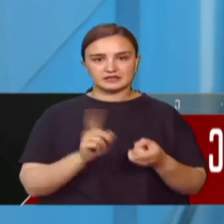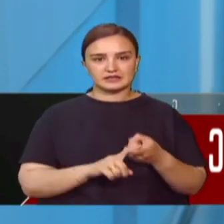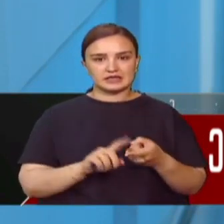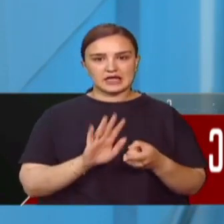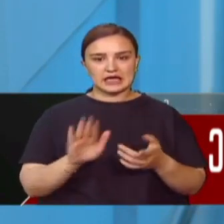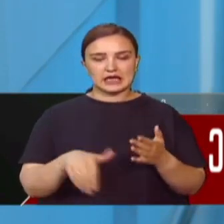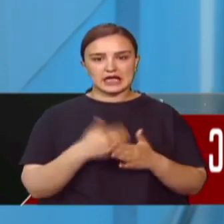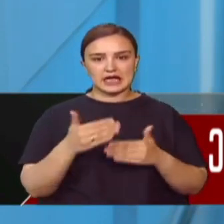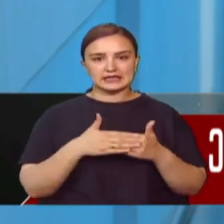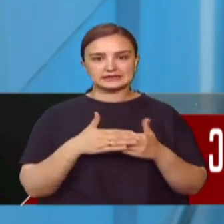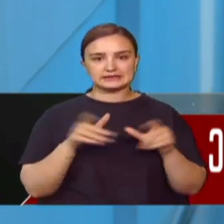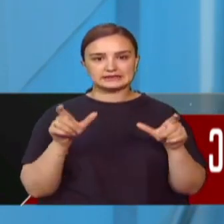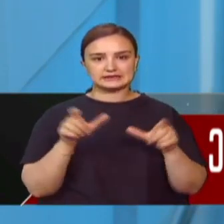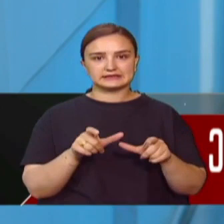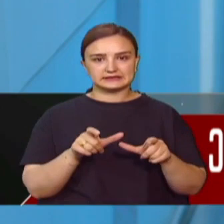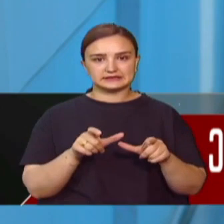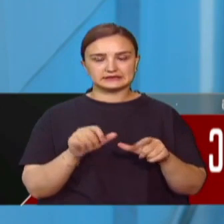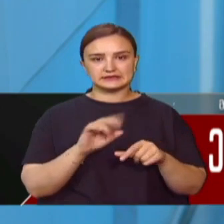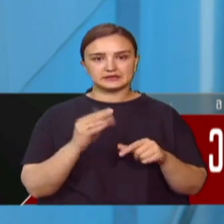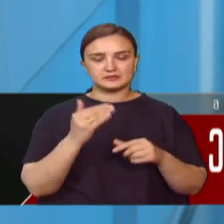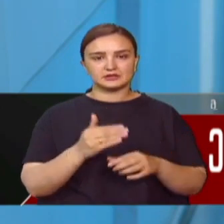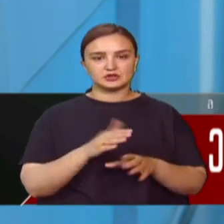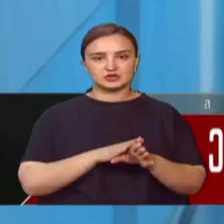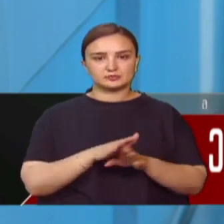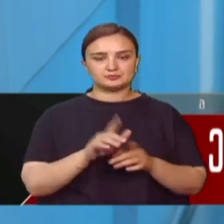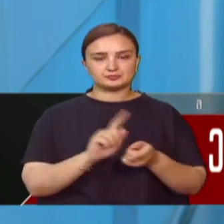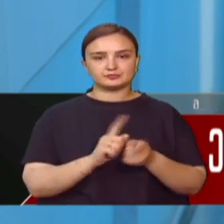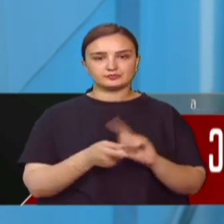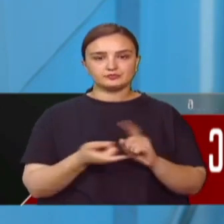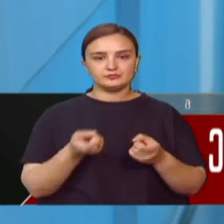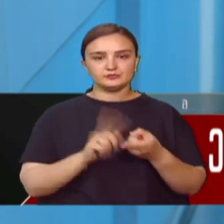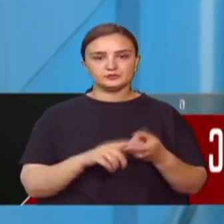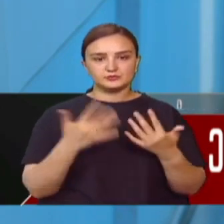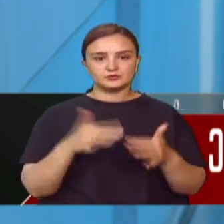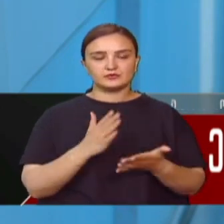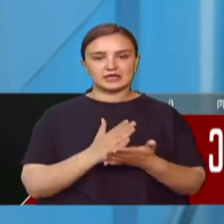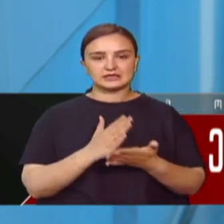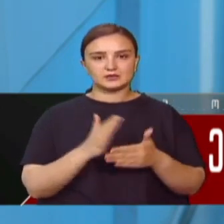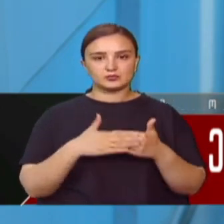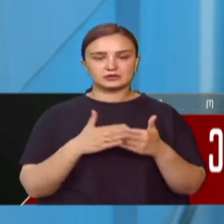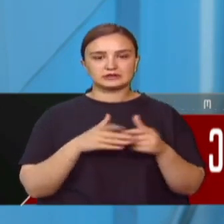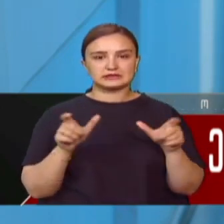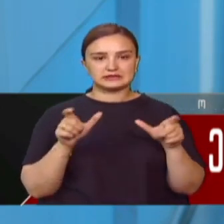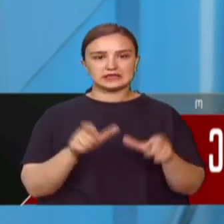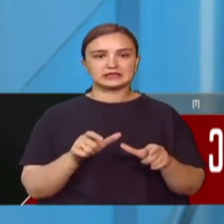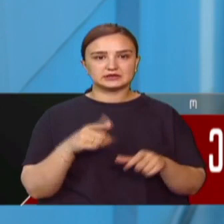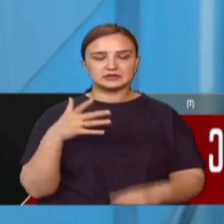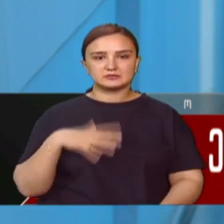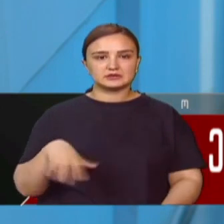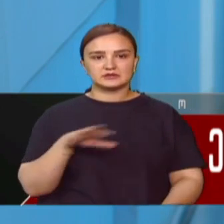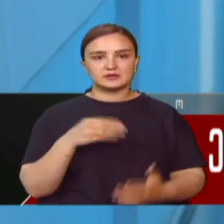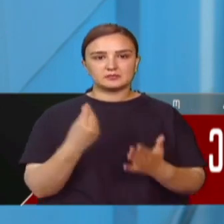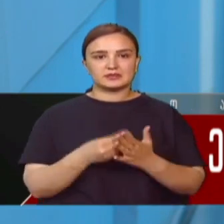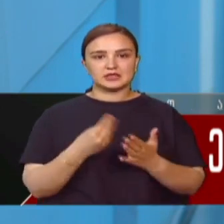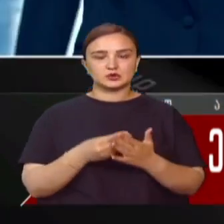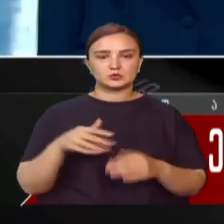არა ახალი სანქციების დაწესებას ან მათ შესრულებას, არამედ ეხება უკვე არსებულ სანქციებს, იმ სანქციებს, რომელსაც საქართველოში